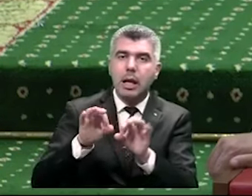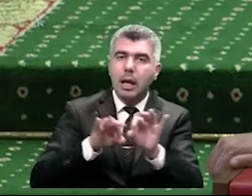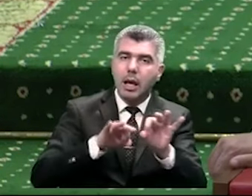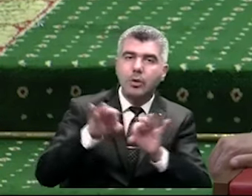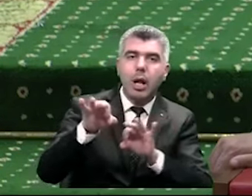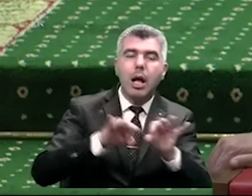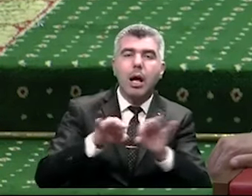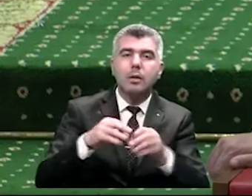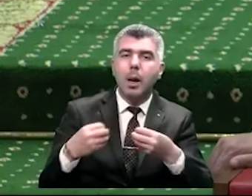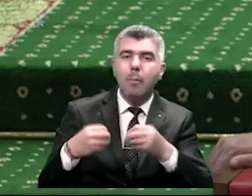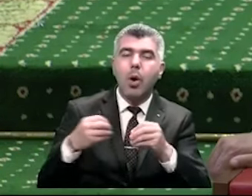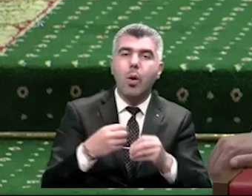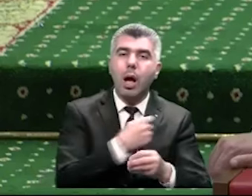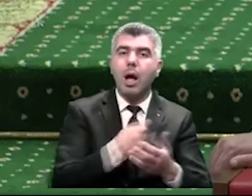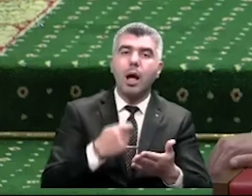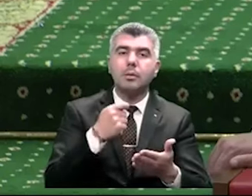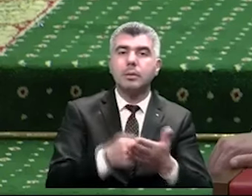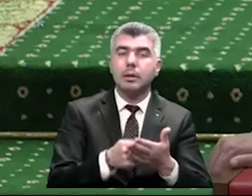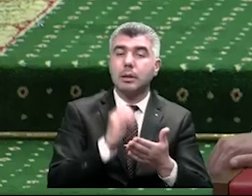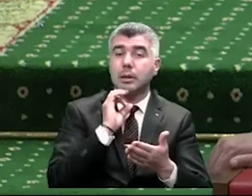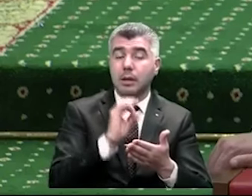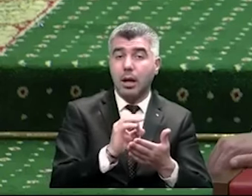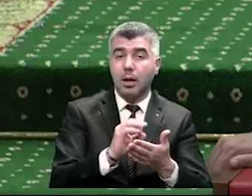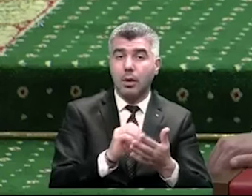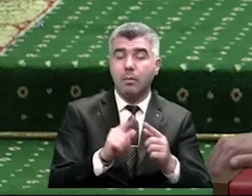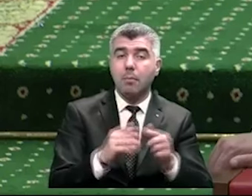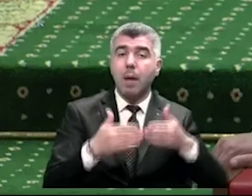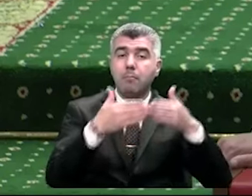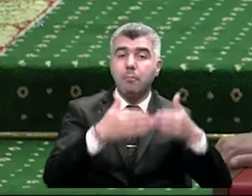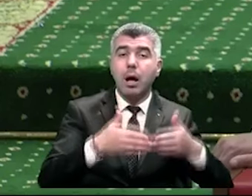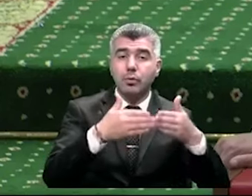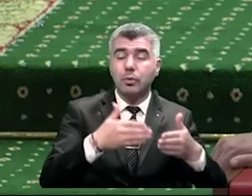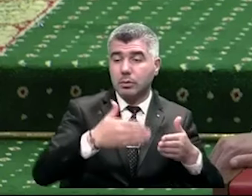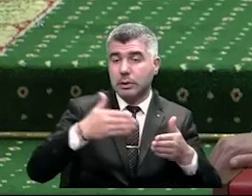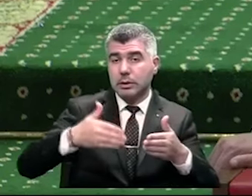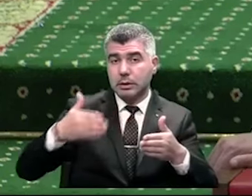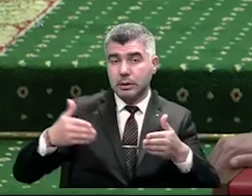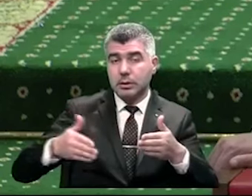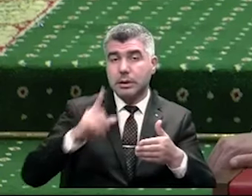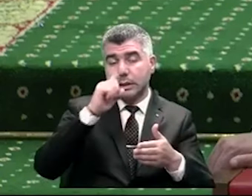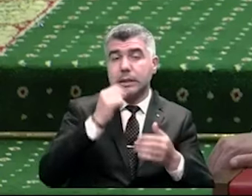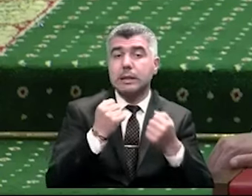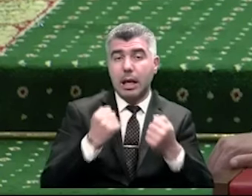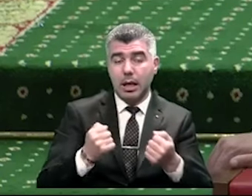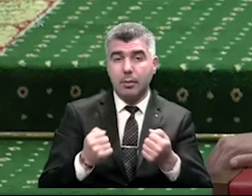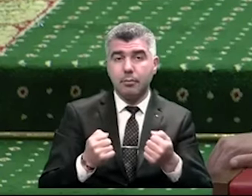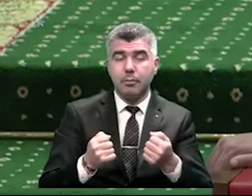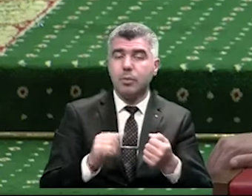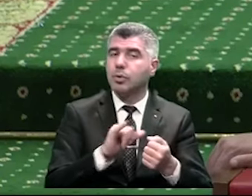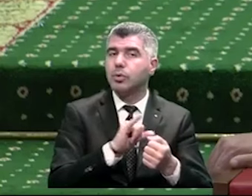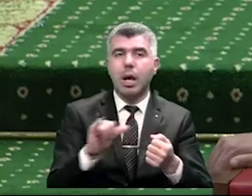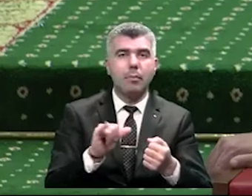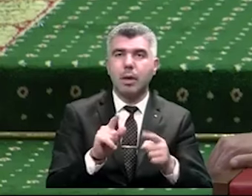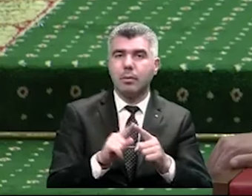القضائي لما تشكل ذلك تلك السفن من تهديد في المنظومه المينائي غير انه تعض عليها